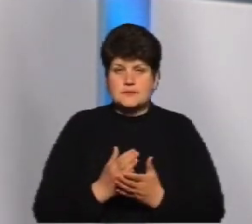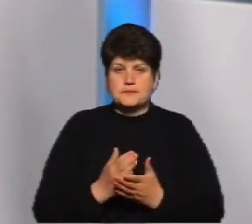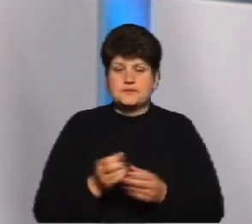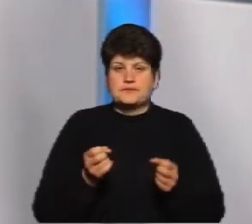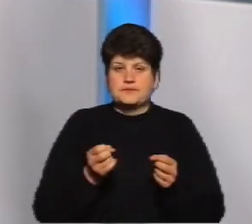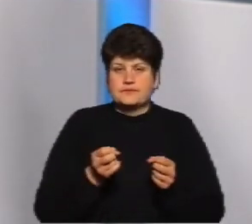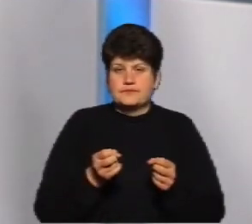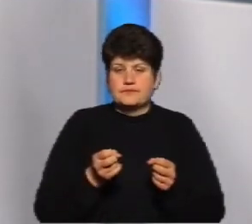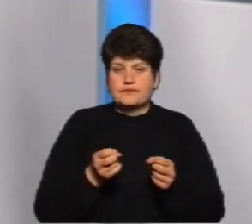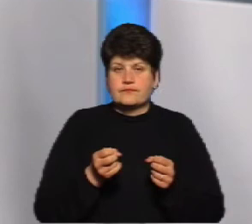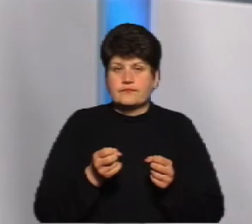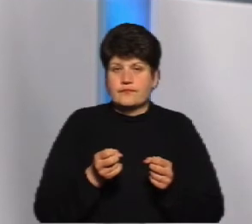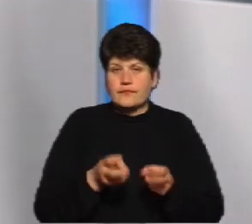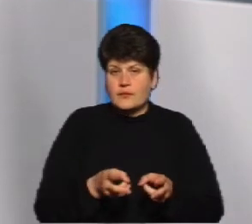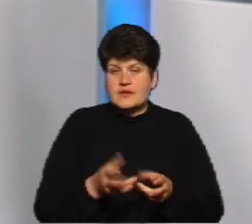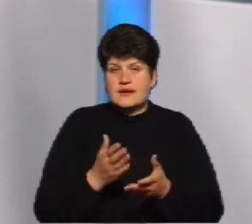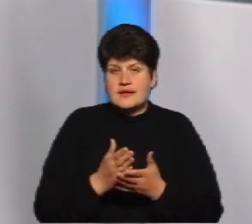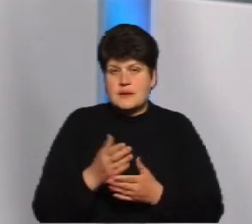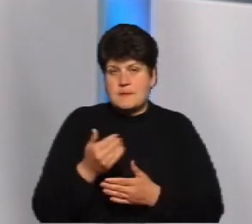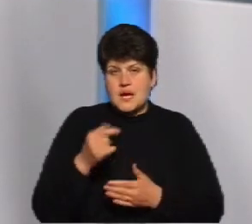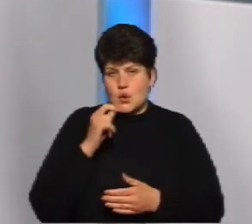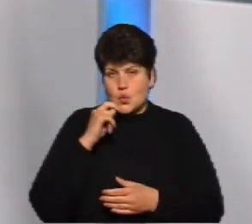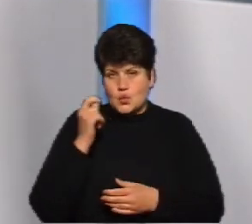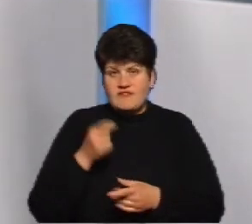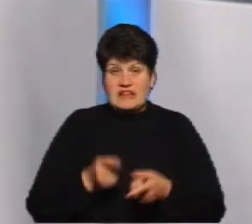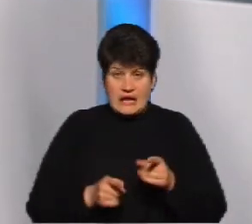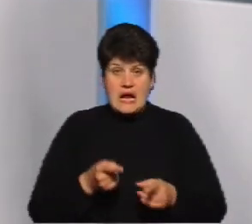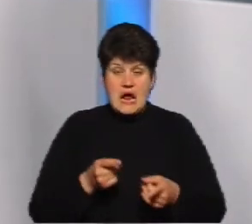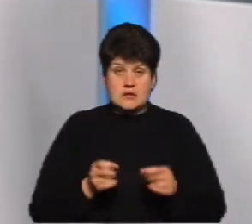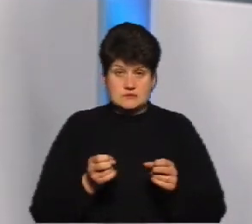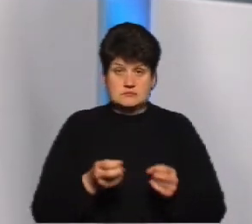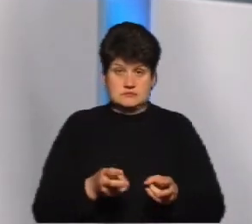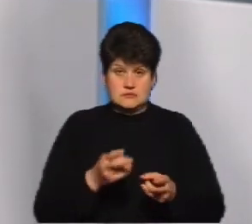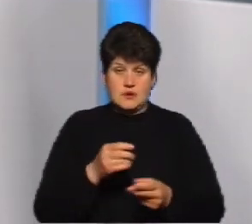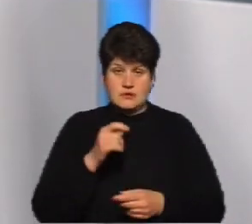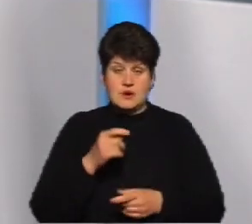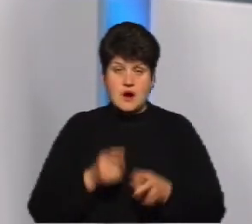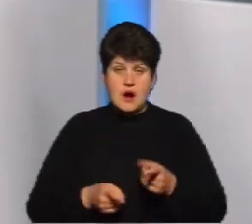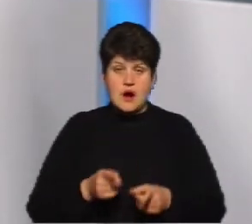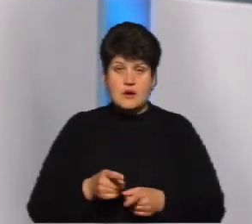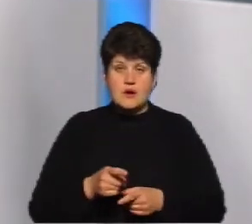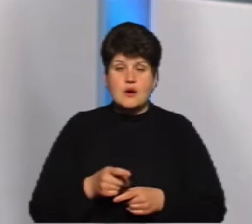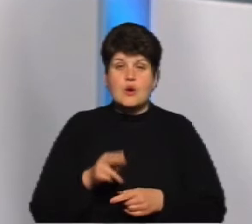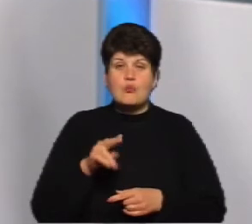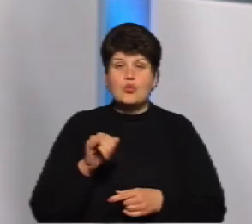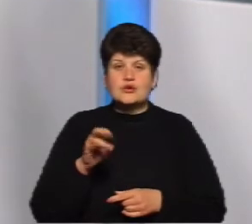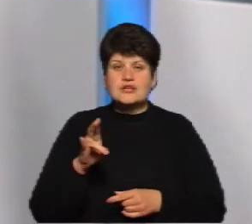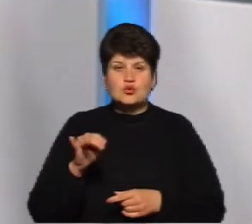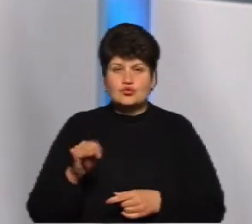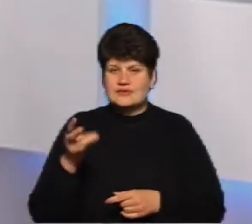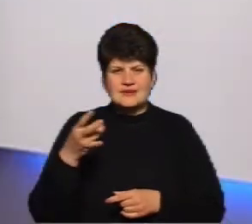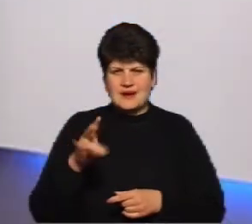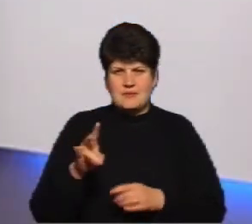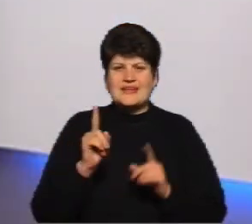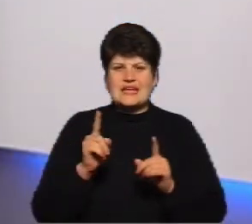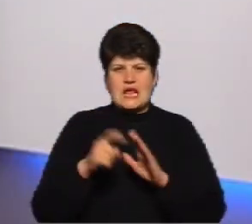Вони дійсно реальні, бо Путіну не потрібен тільки Донбас, а потрібна вся Україна. І